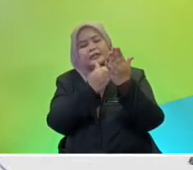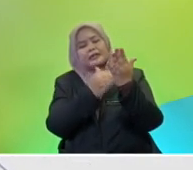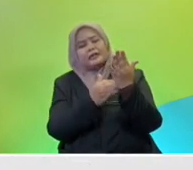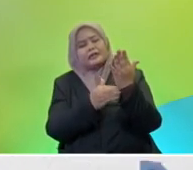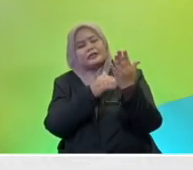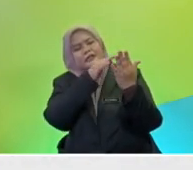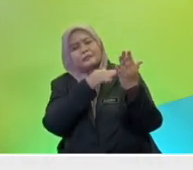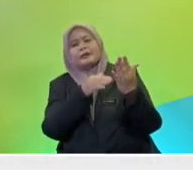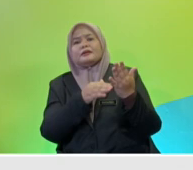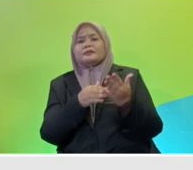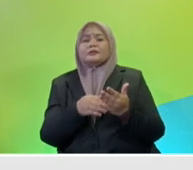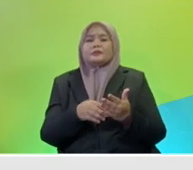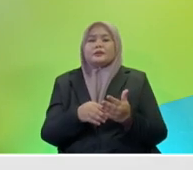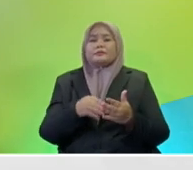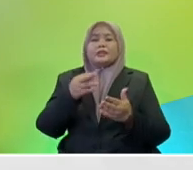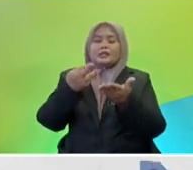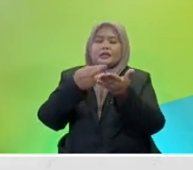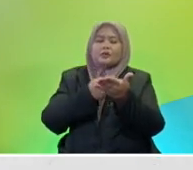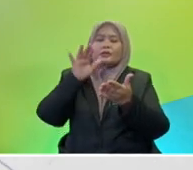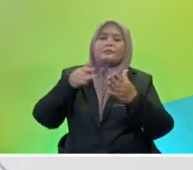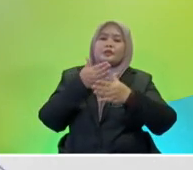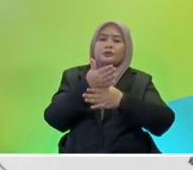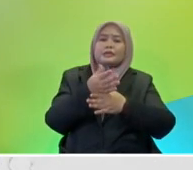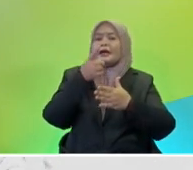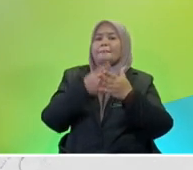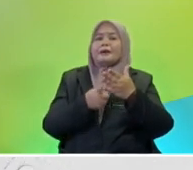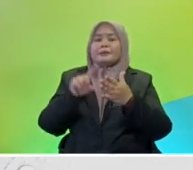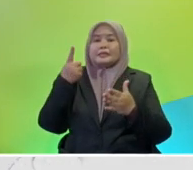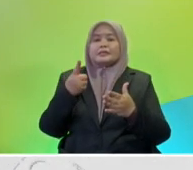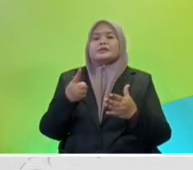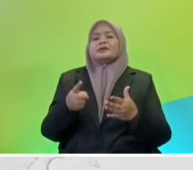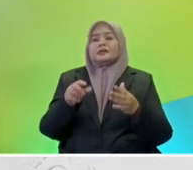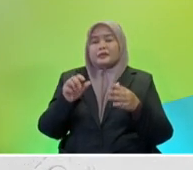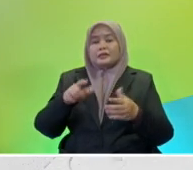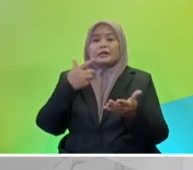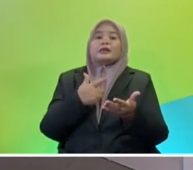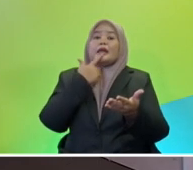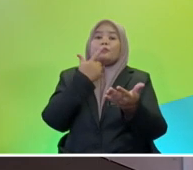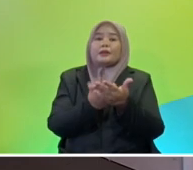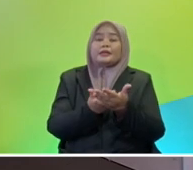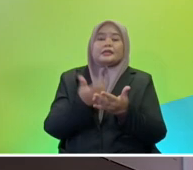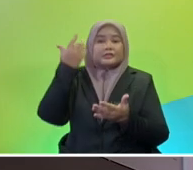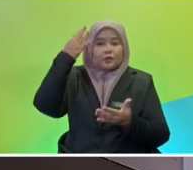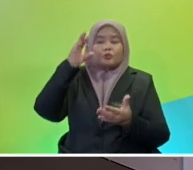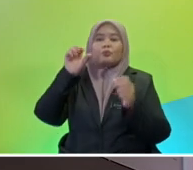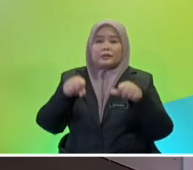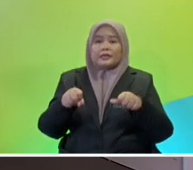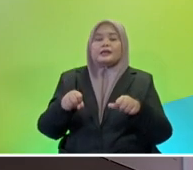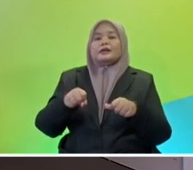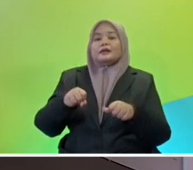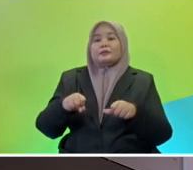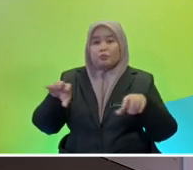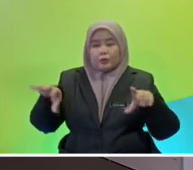berterusan anekdot contohnya ataupun saja sebenarnya pelaporan yang Cikgu boleh laksana kan